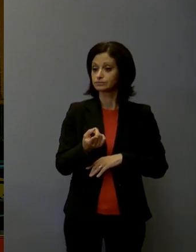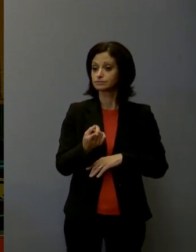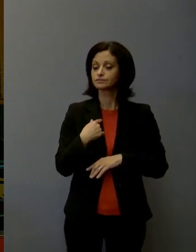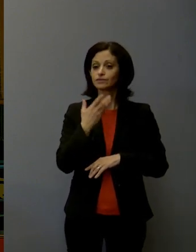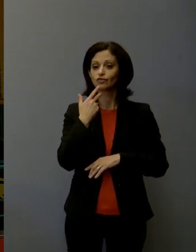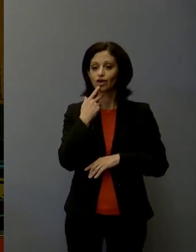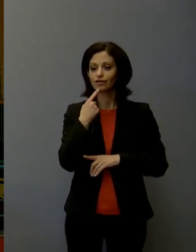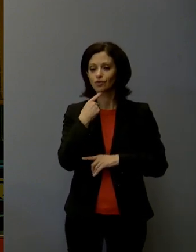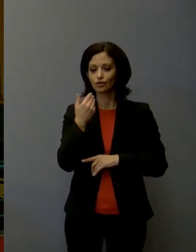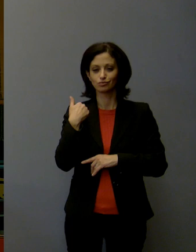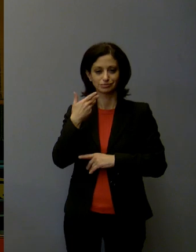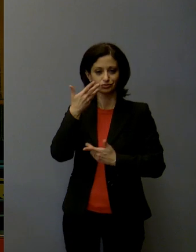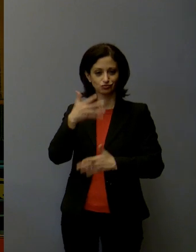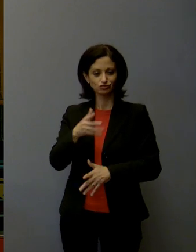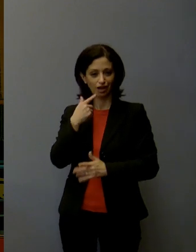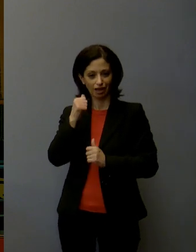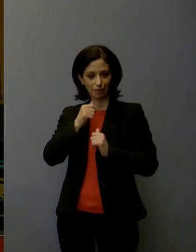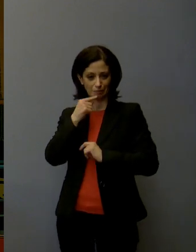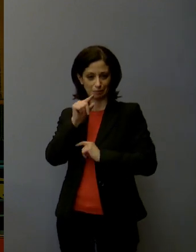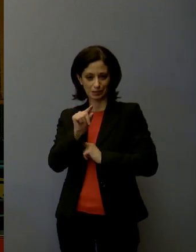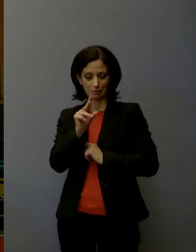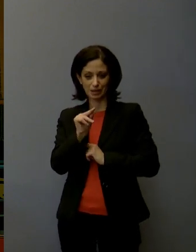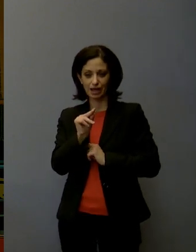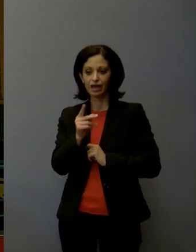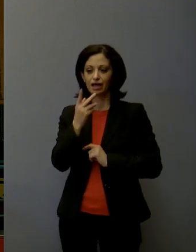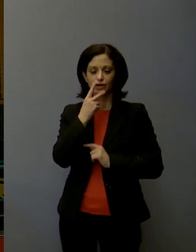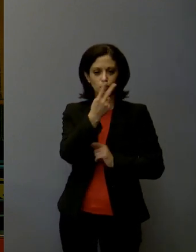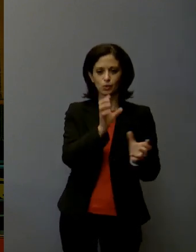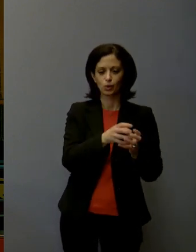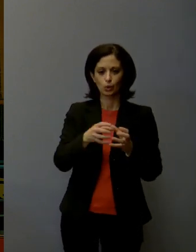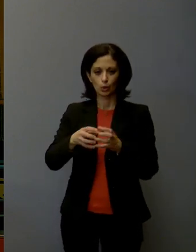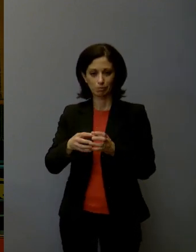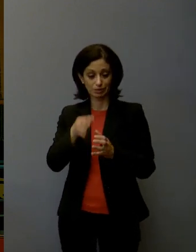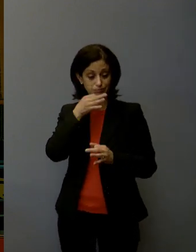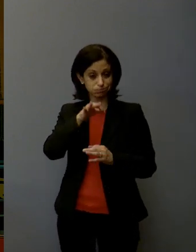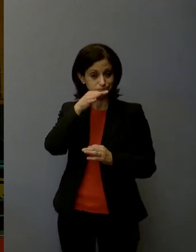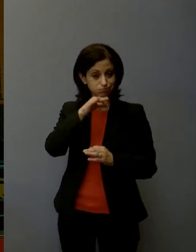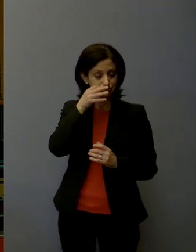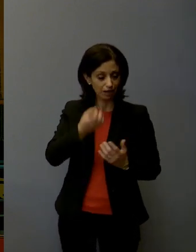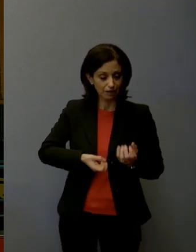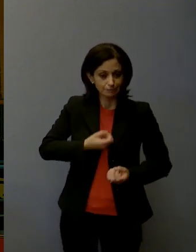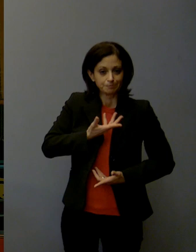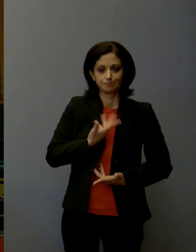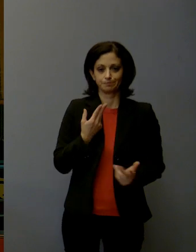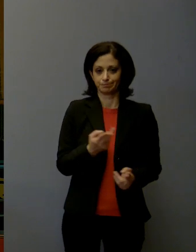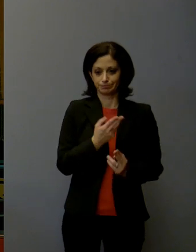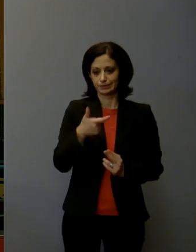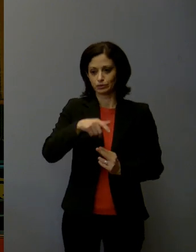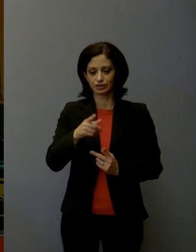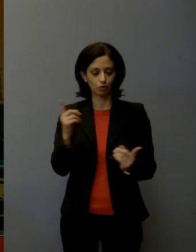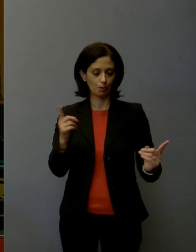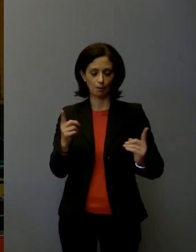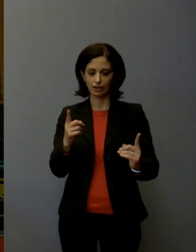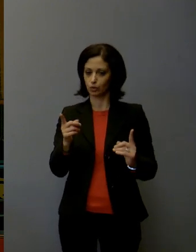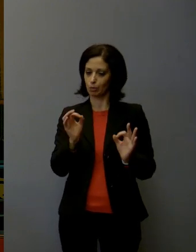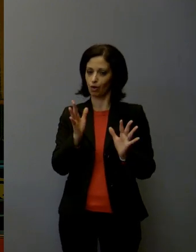Come ho detto prima ridare la parola ai due gruppi che non hanno avuto la possibilità di esprimersi perché eravamo in una fase